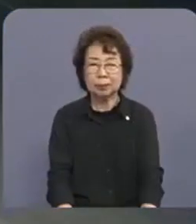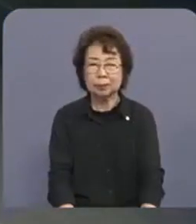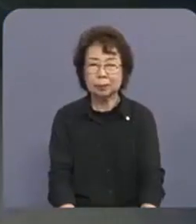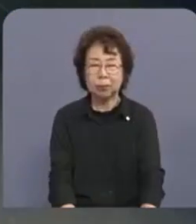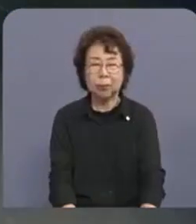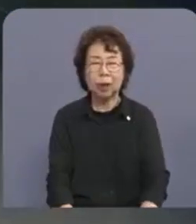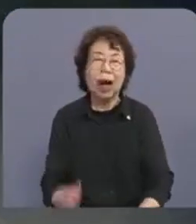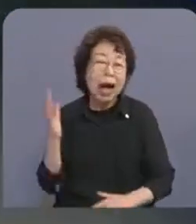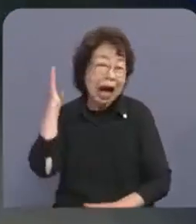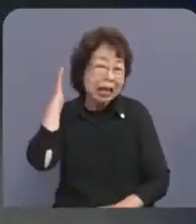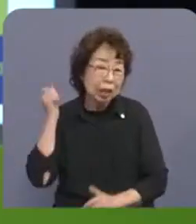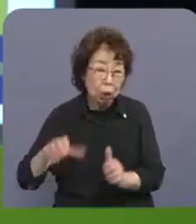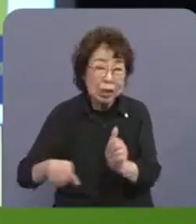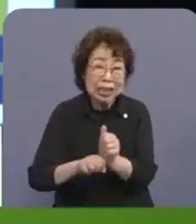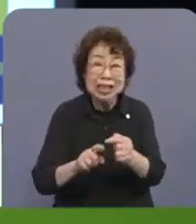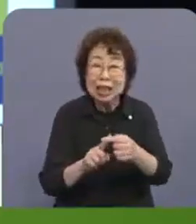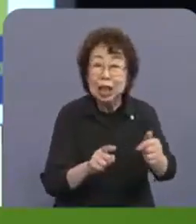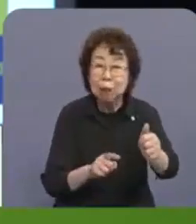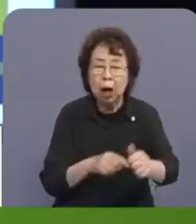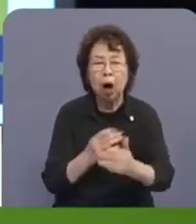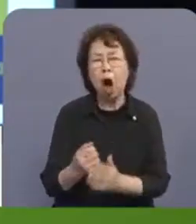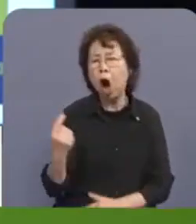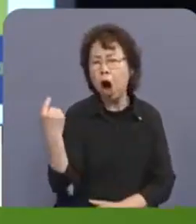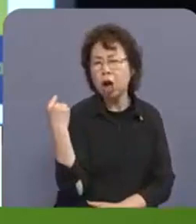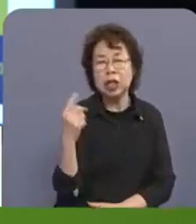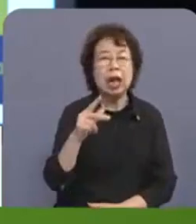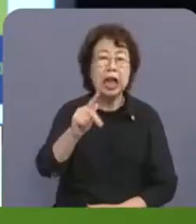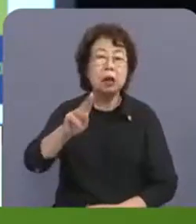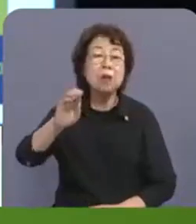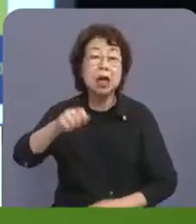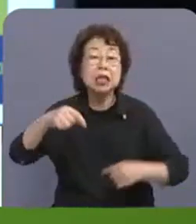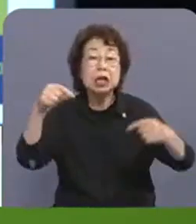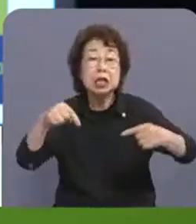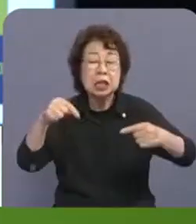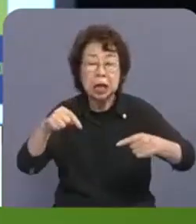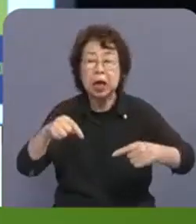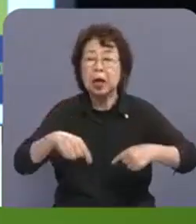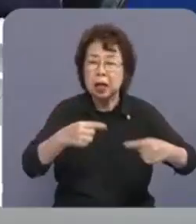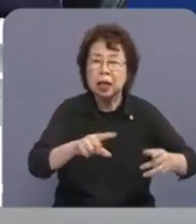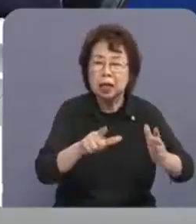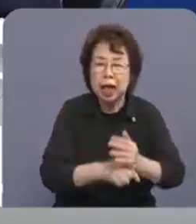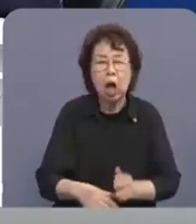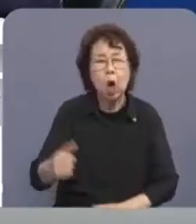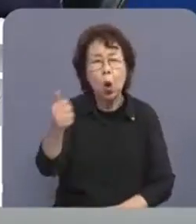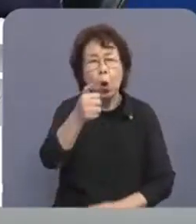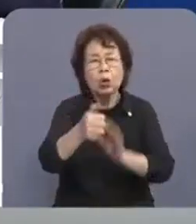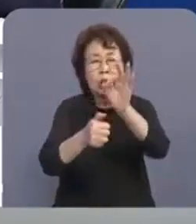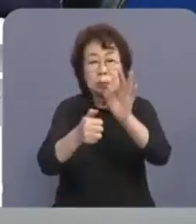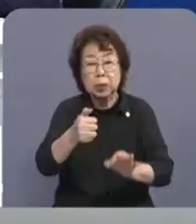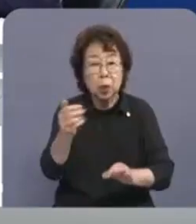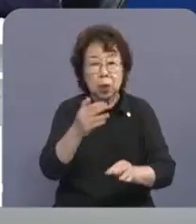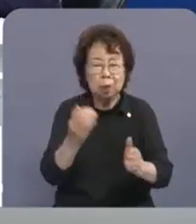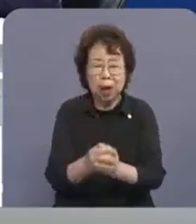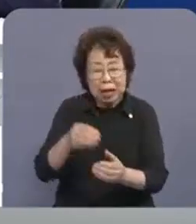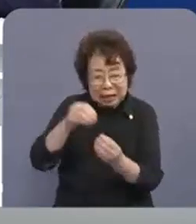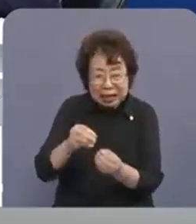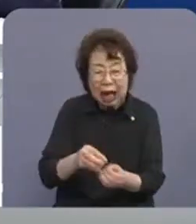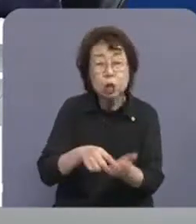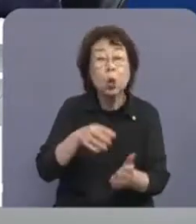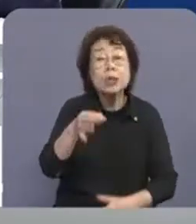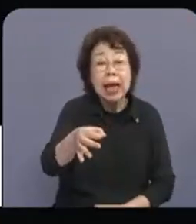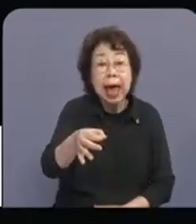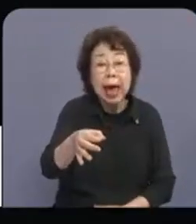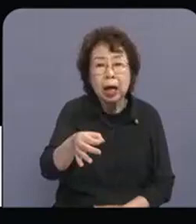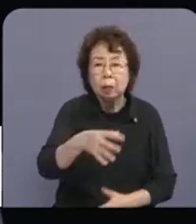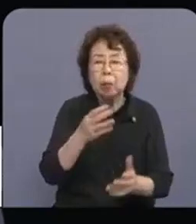성태윤 대통령실 정책실장은 어제 KBS 1호진단에 출연해 50% 수준인 우리나라 상속세